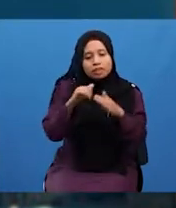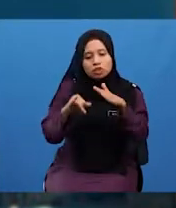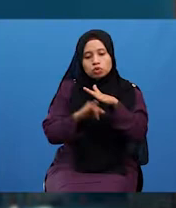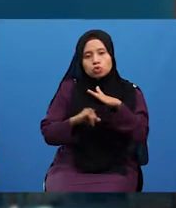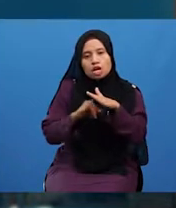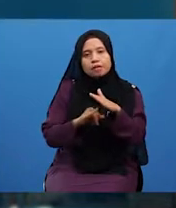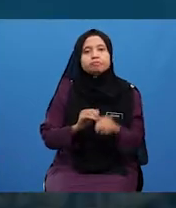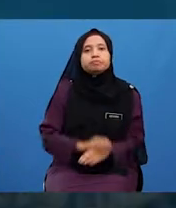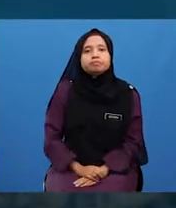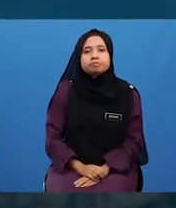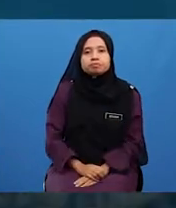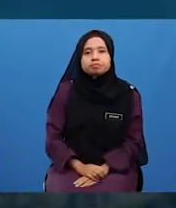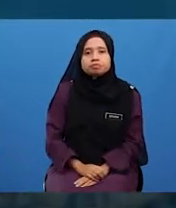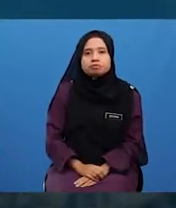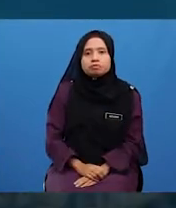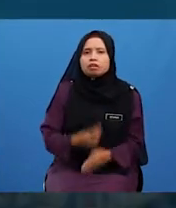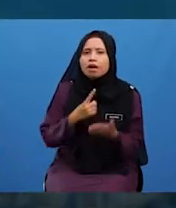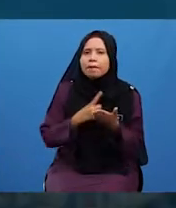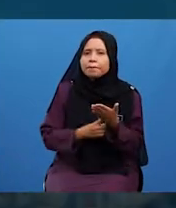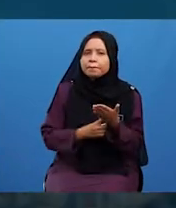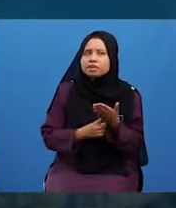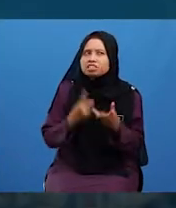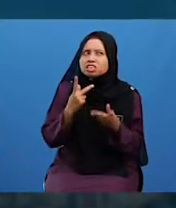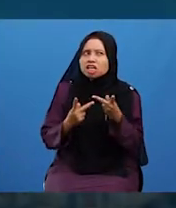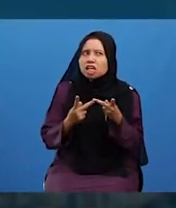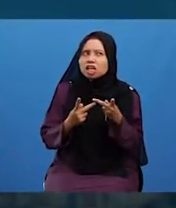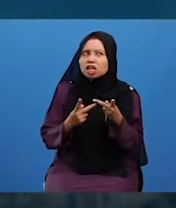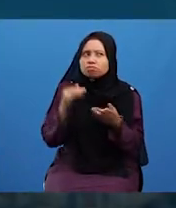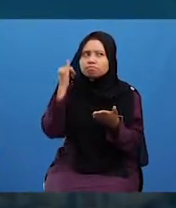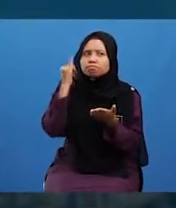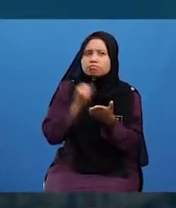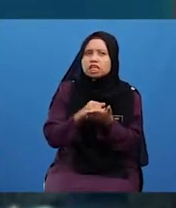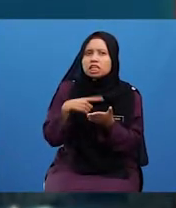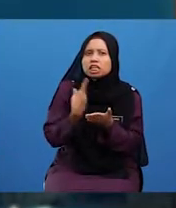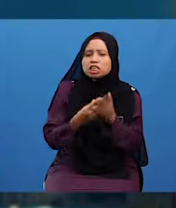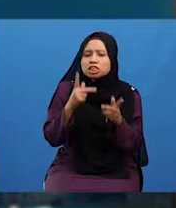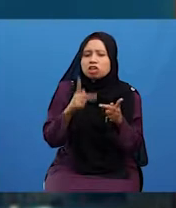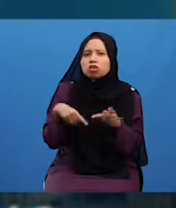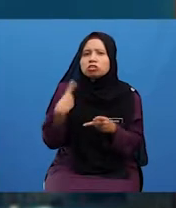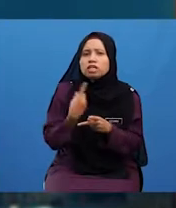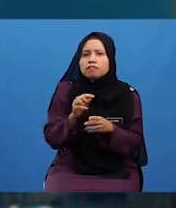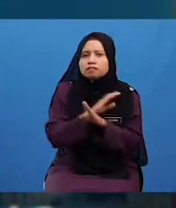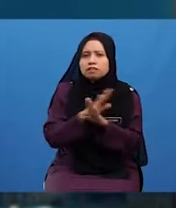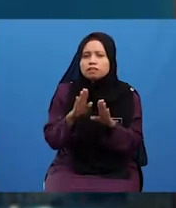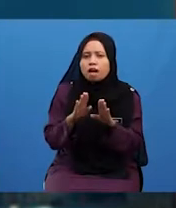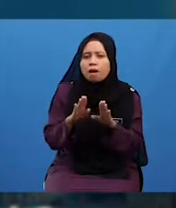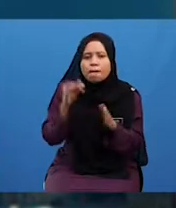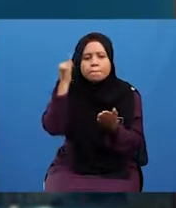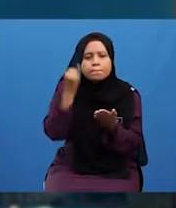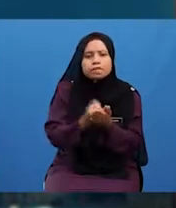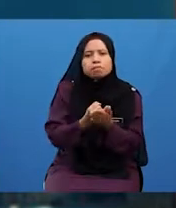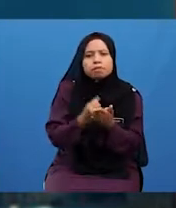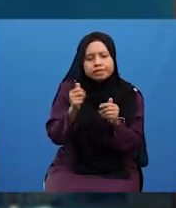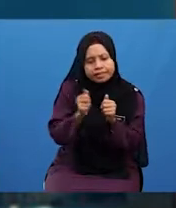syurgalah balasannya. Apa agaknya akan berlaku kepada iman kita sekiranya kita tidak beriman